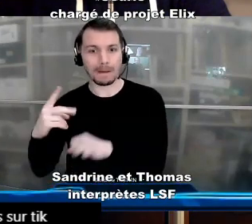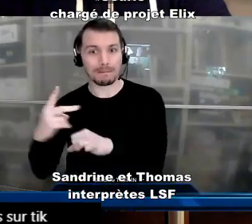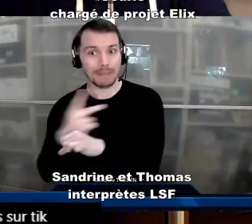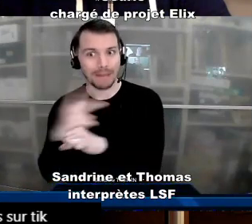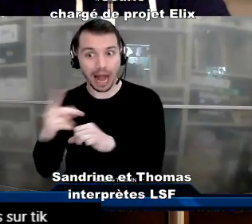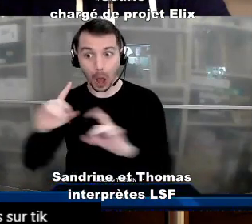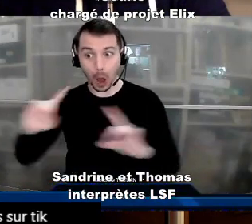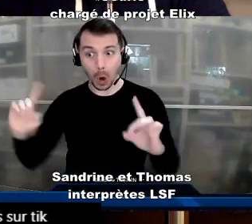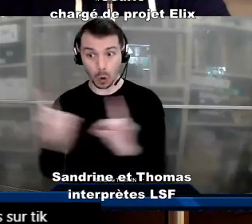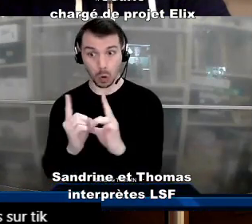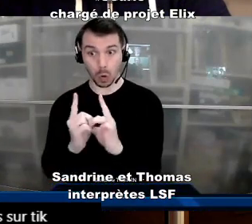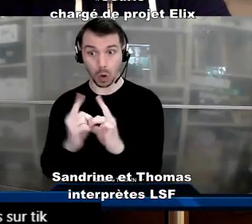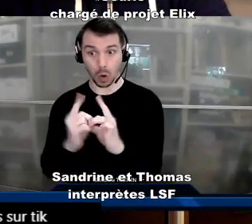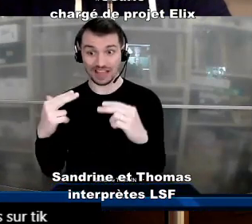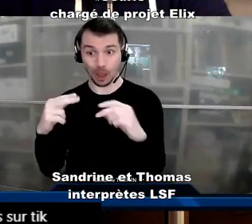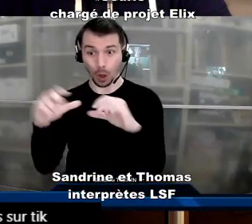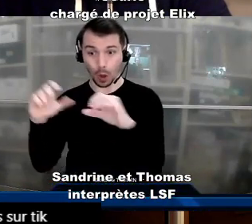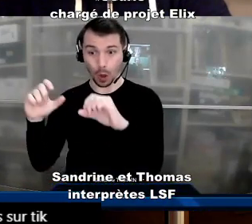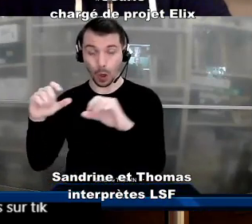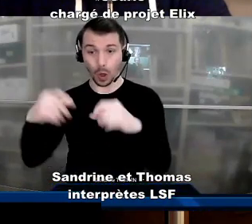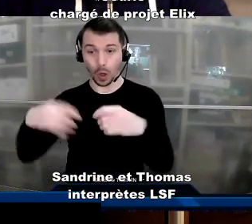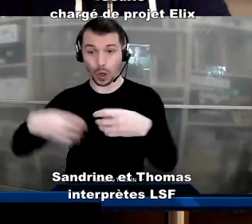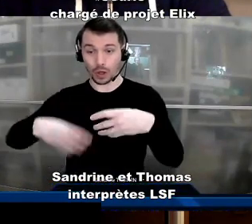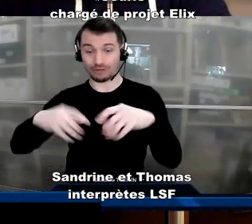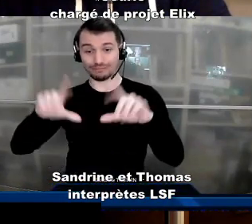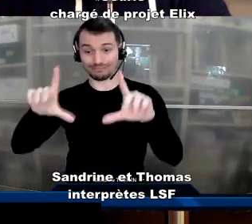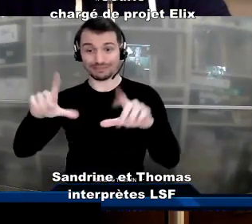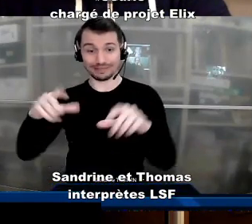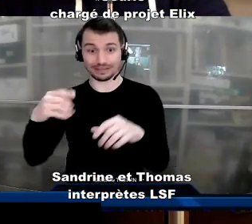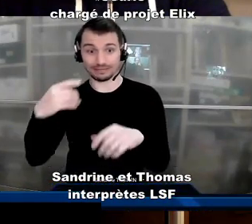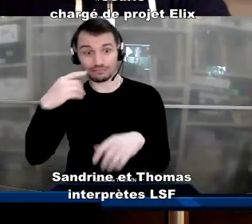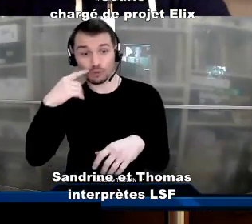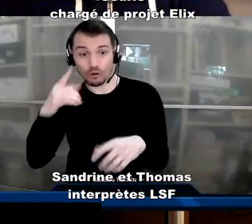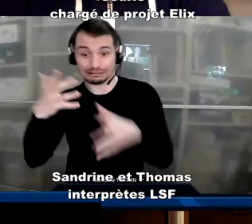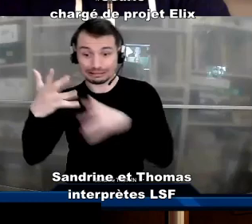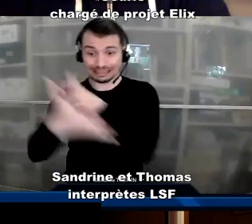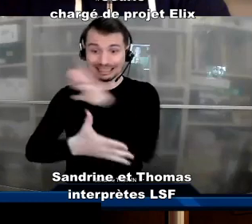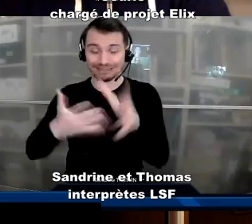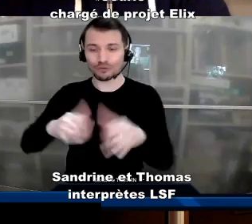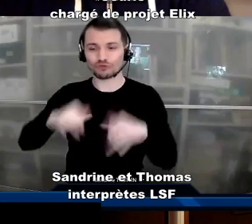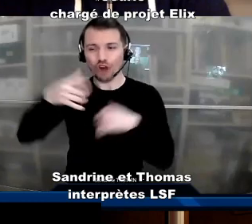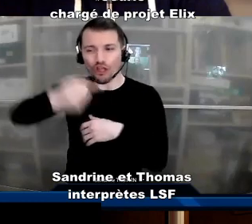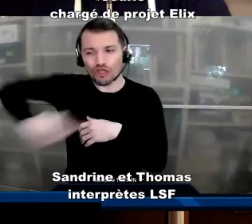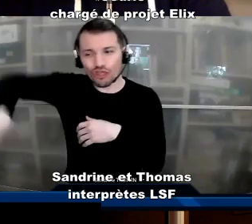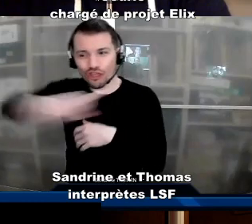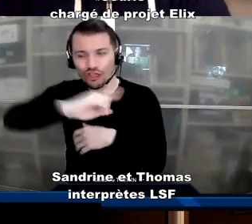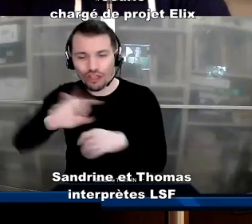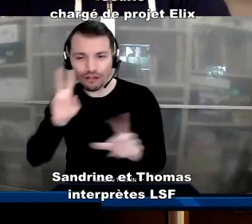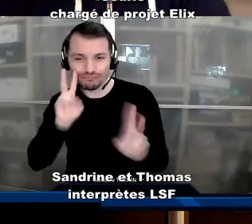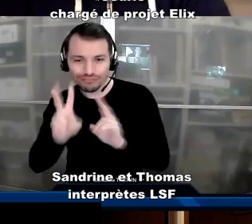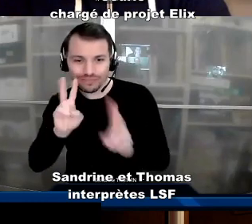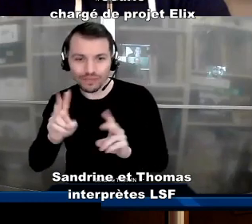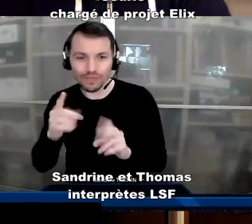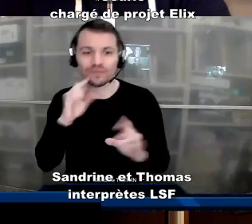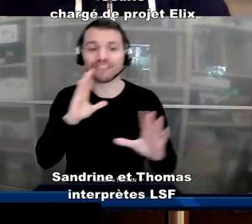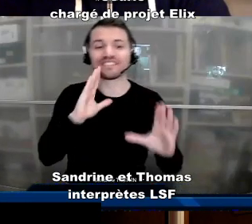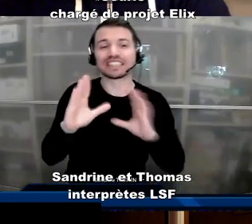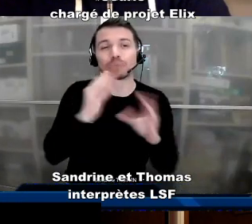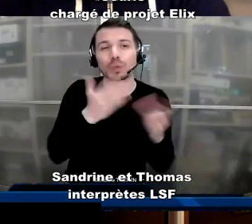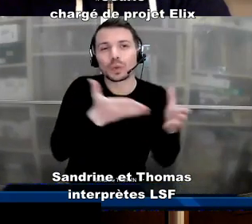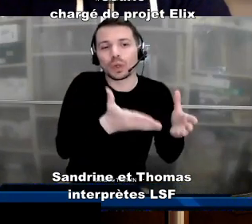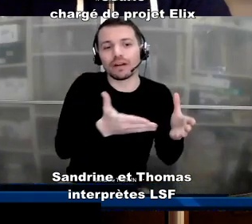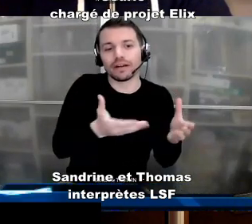langue des signes qui sont super, qui se partageraient énormément quoi, auprès des plus jeunes. Parce que c'est vrai que bon bah Facebook c'est un réseau, c'est